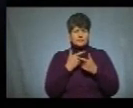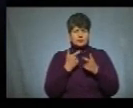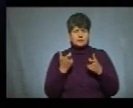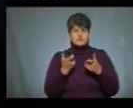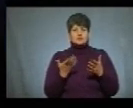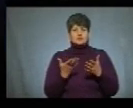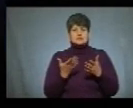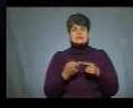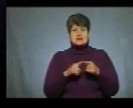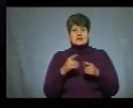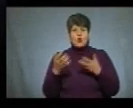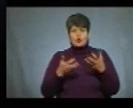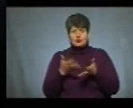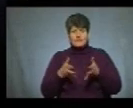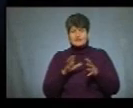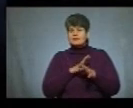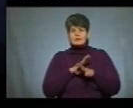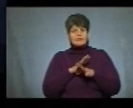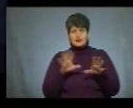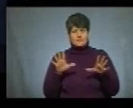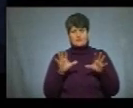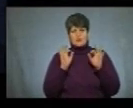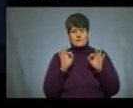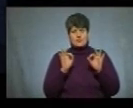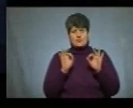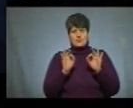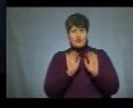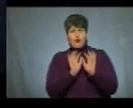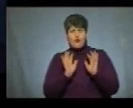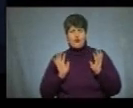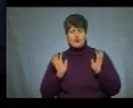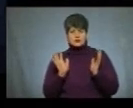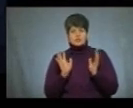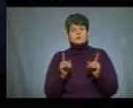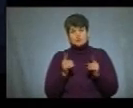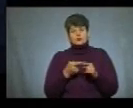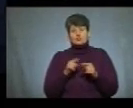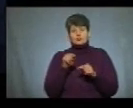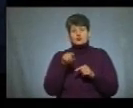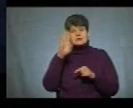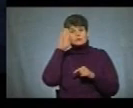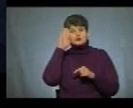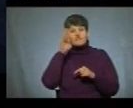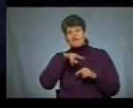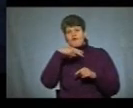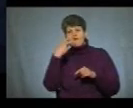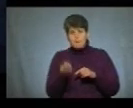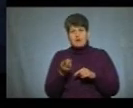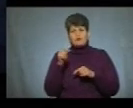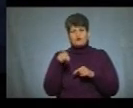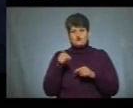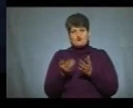слідчі, цей котлован не був належним чином огороджений, в результаті чого цей чоловік впав в цю яму,